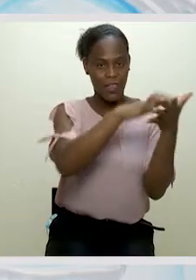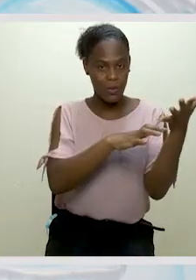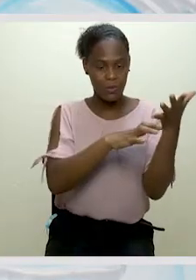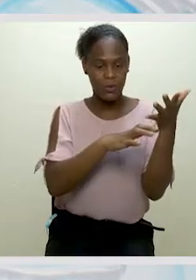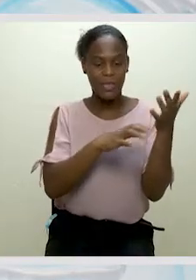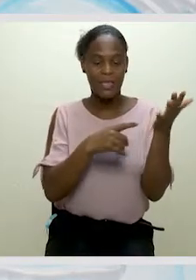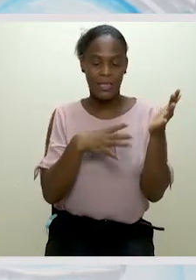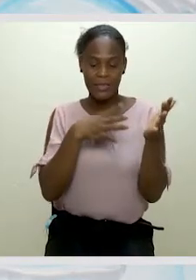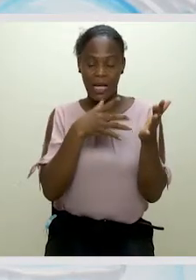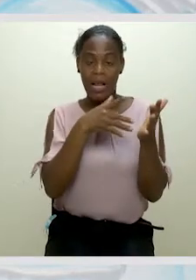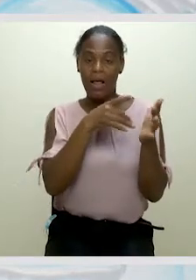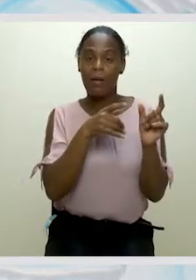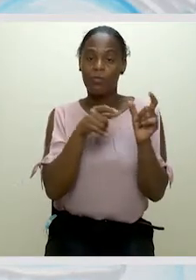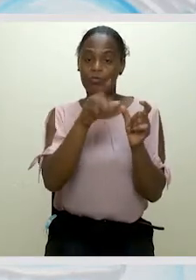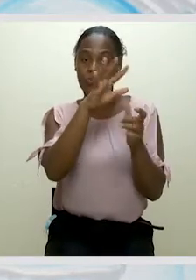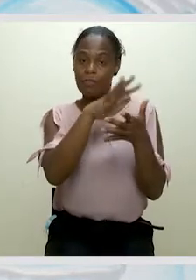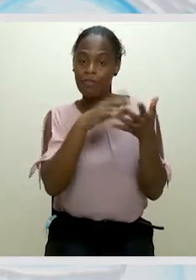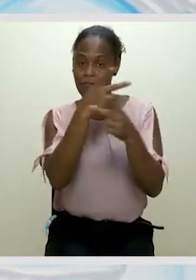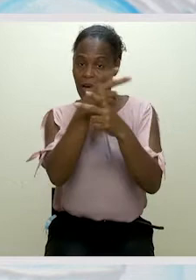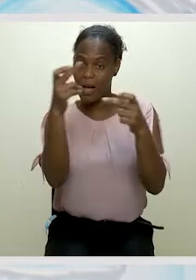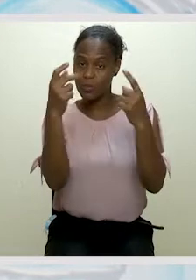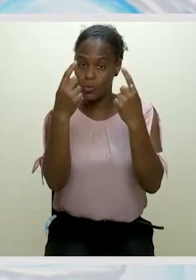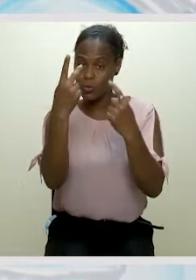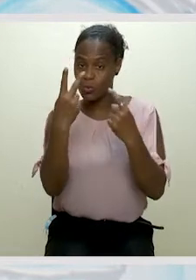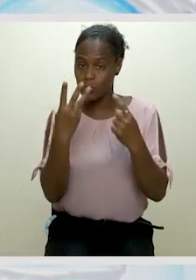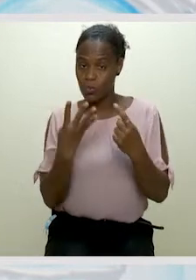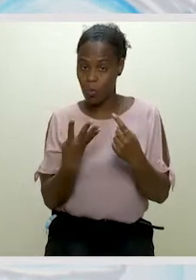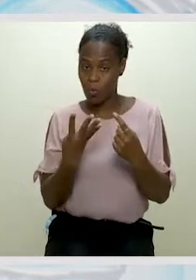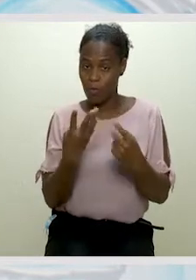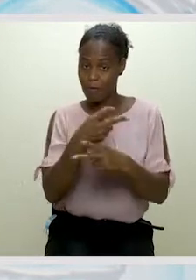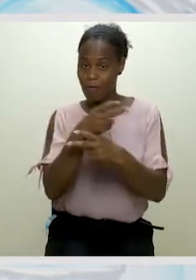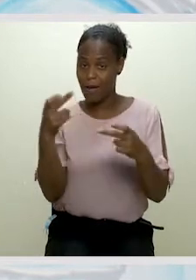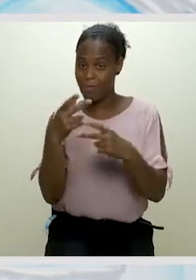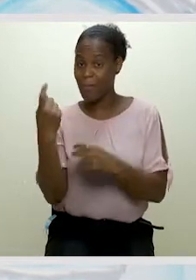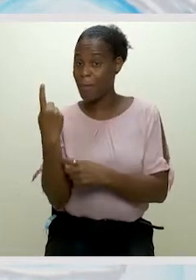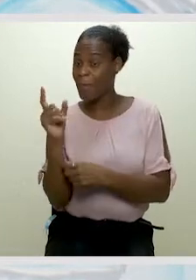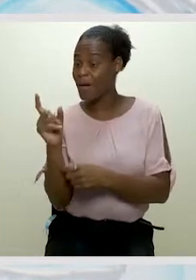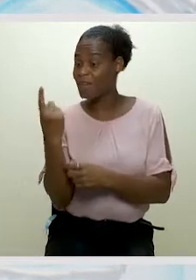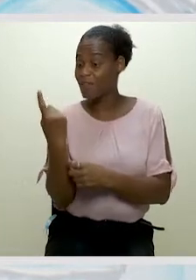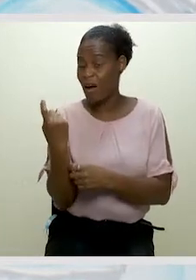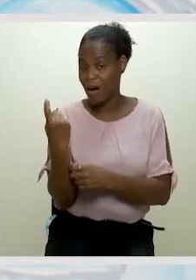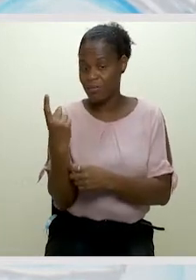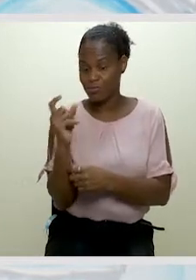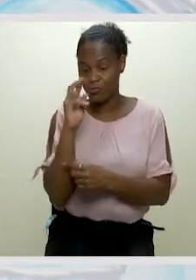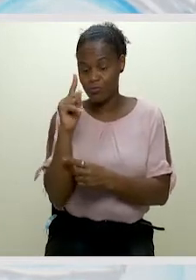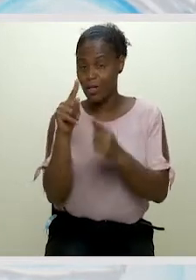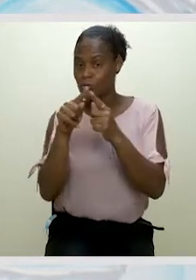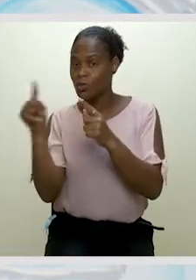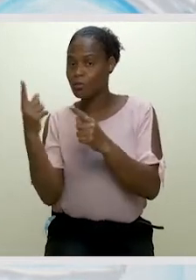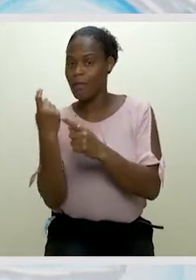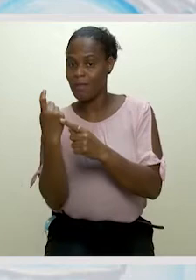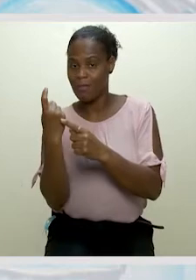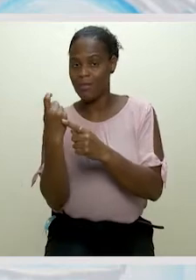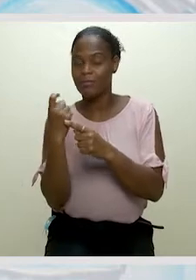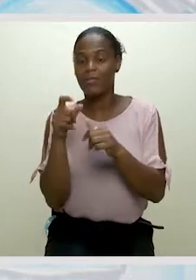têm aqui quatro frases incompletas. Faltam algumas palavrinhas, como estão a ver, não é? Essas